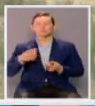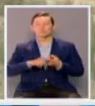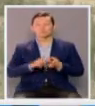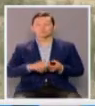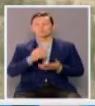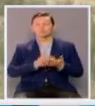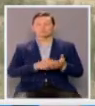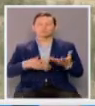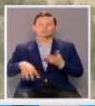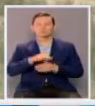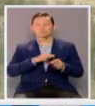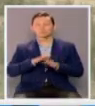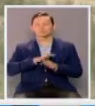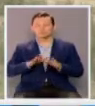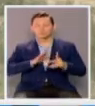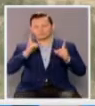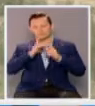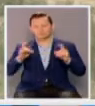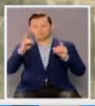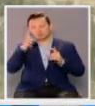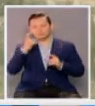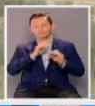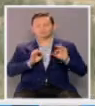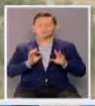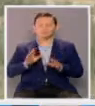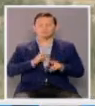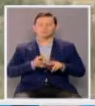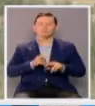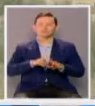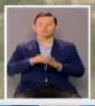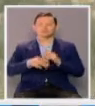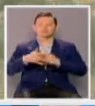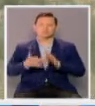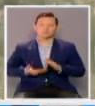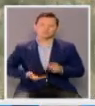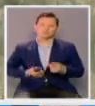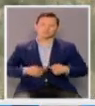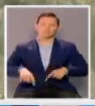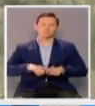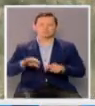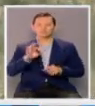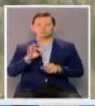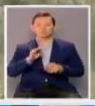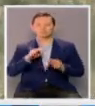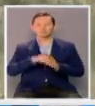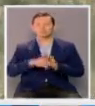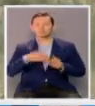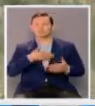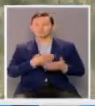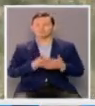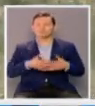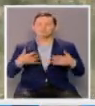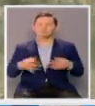органдардың барлығына акцияның болып жатқанын хабарлап ескерткен болатынбыз. Сондай-ақ қала тұрғындарына, қоғамдық ұйымдарға және ерікті топтарға